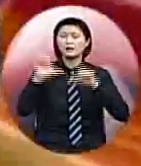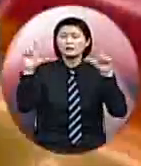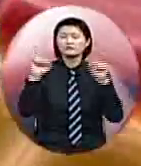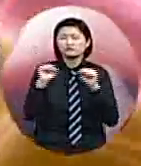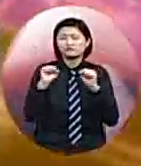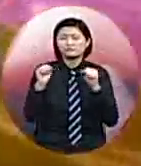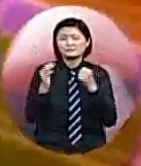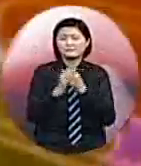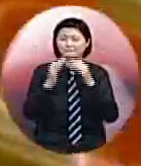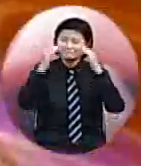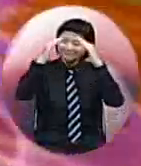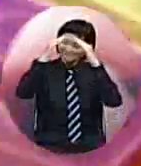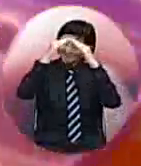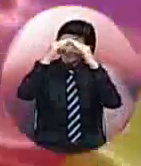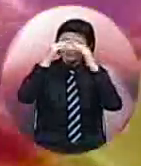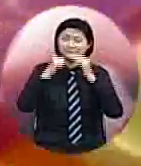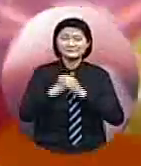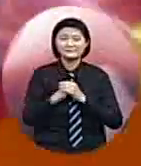해서 집에 있었고